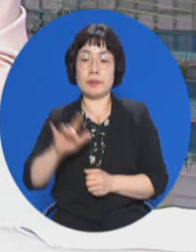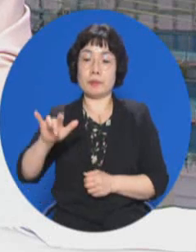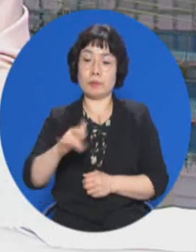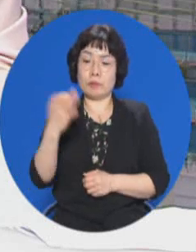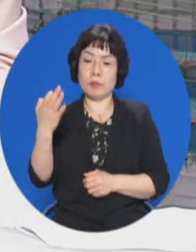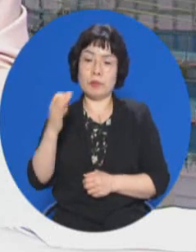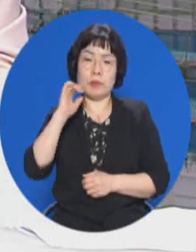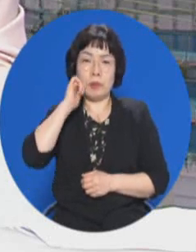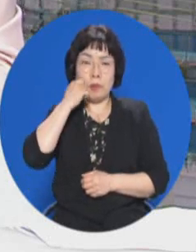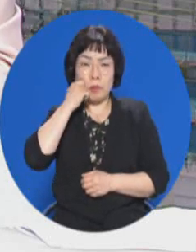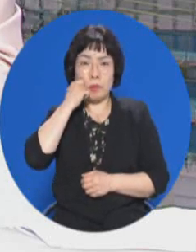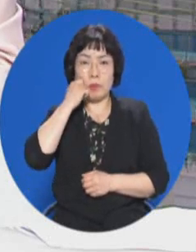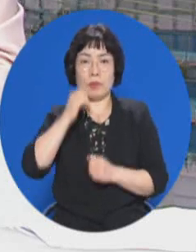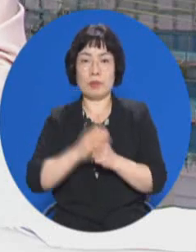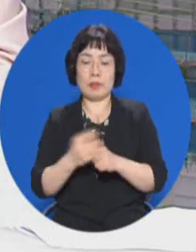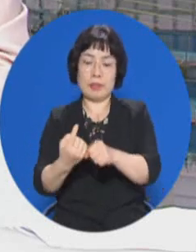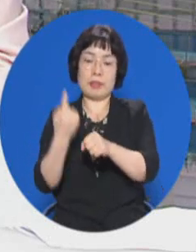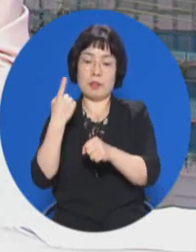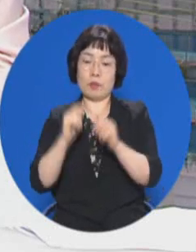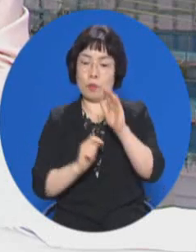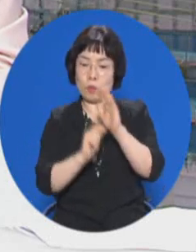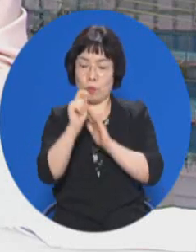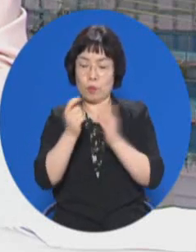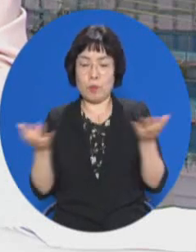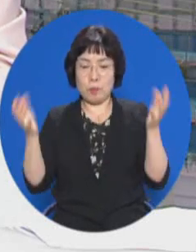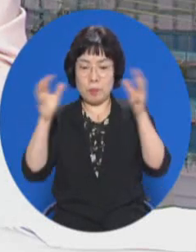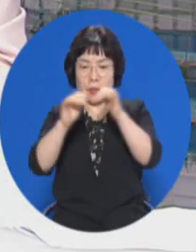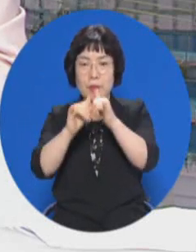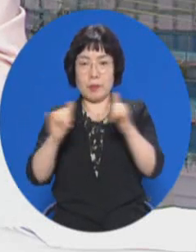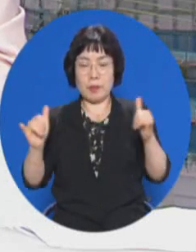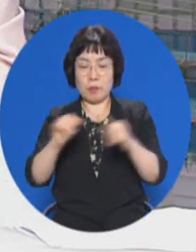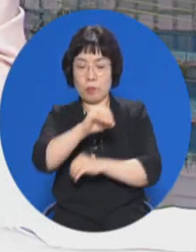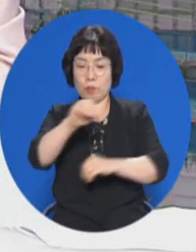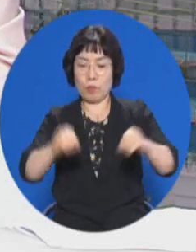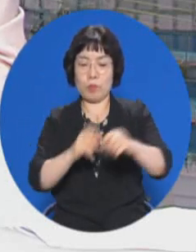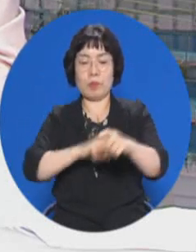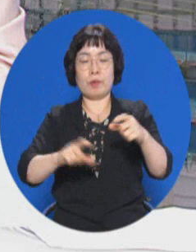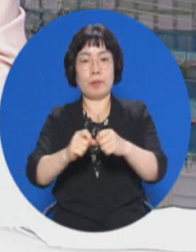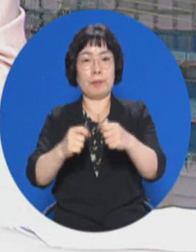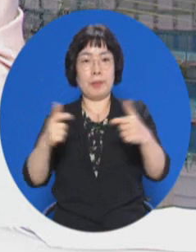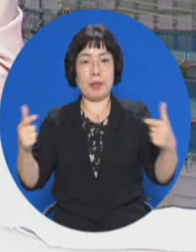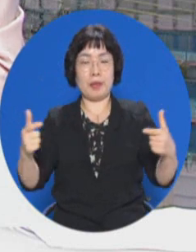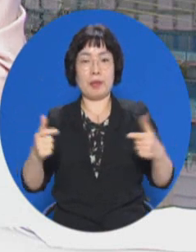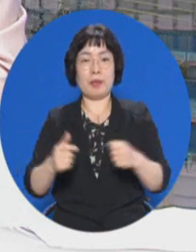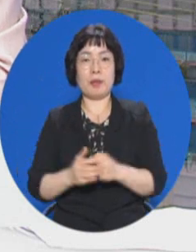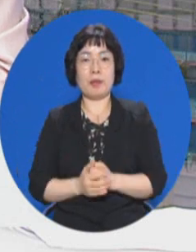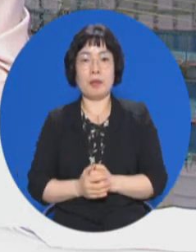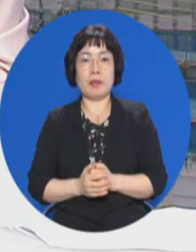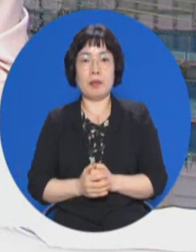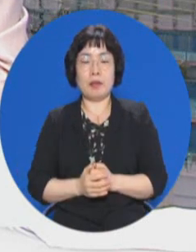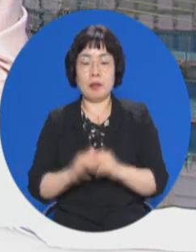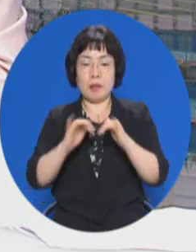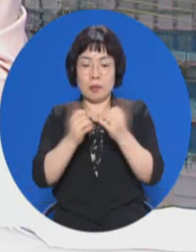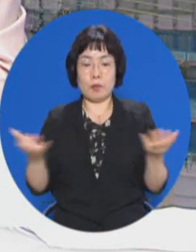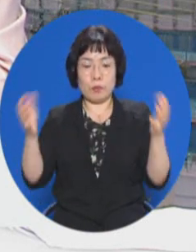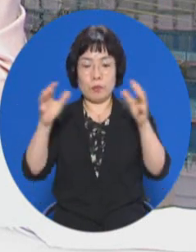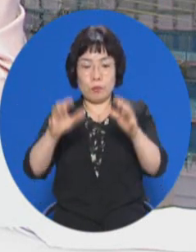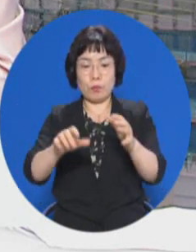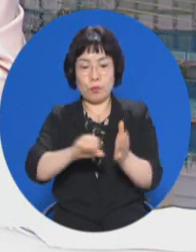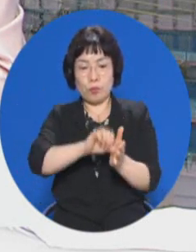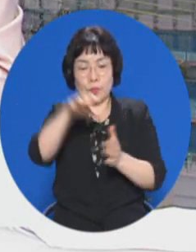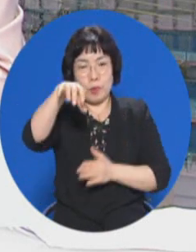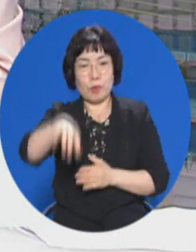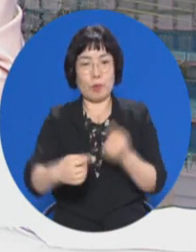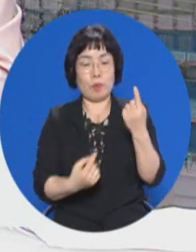코로나19라는 어려움 속에서도 지난해 고흥을 찾은 방문객들은 오히려 늘어난 것으로 분석됐습니다. 인파가 몰리는 유명